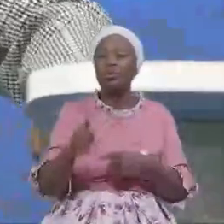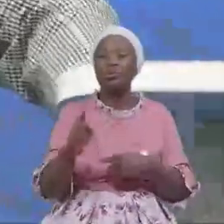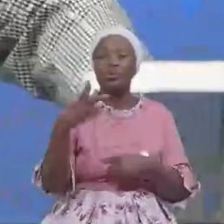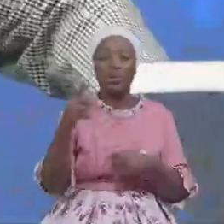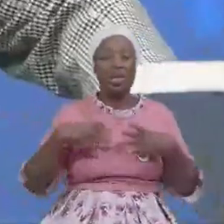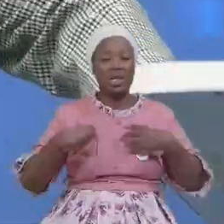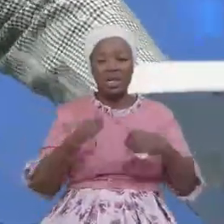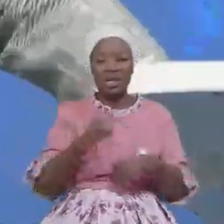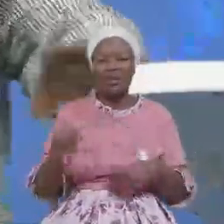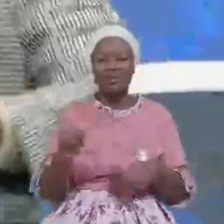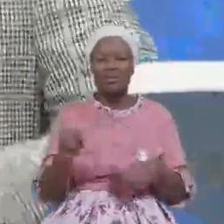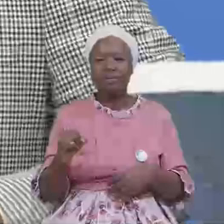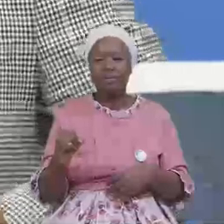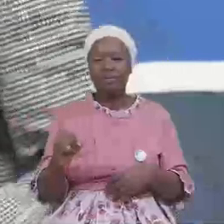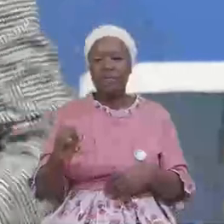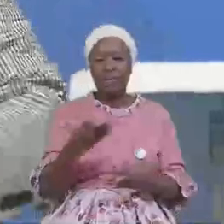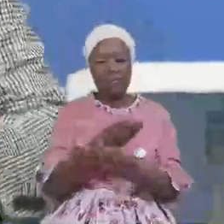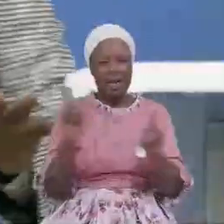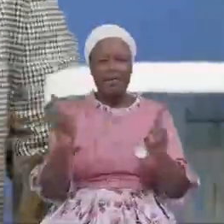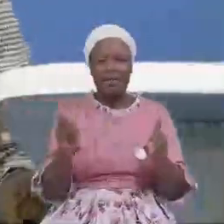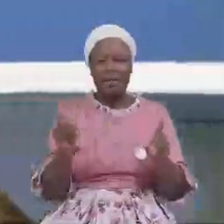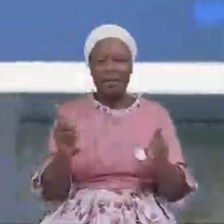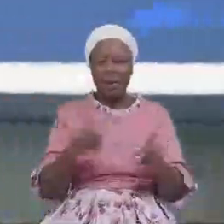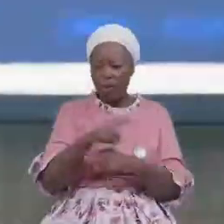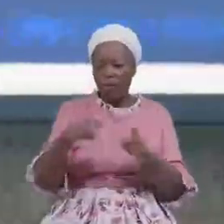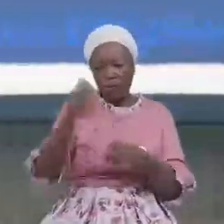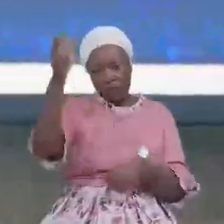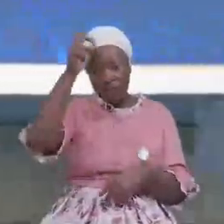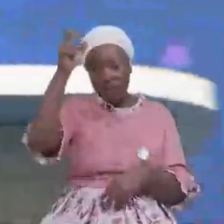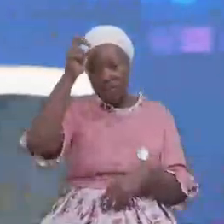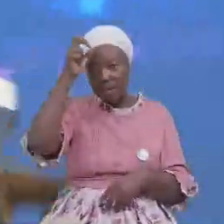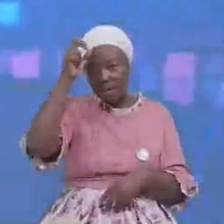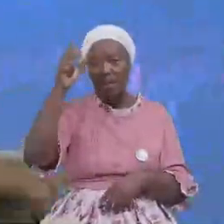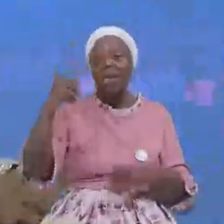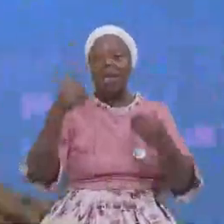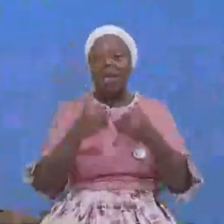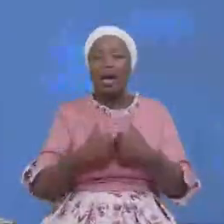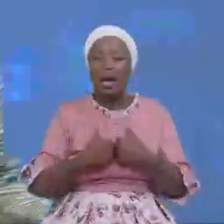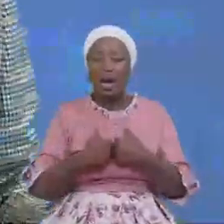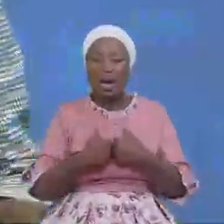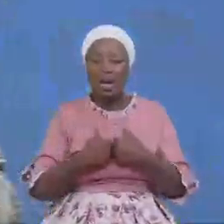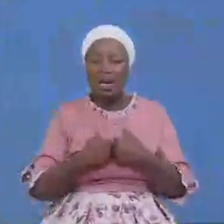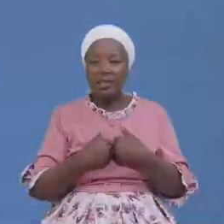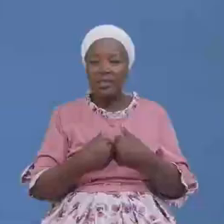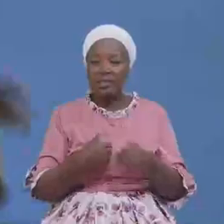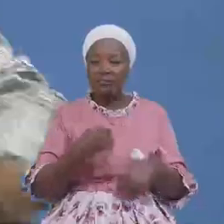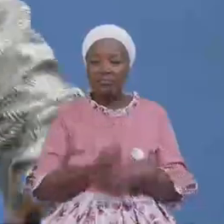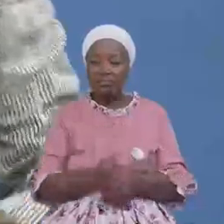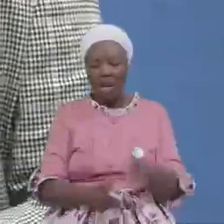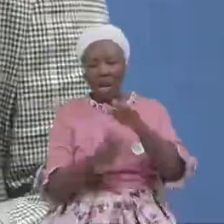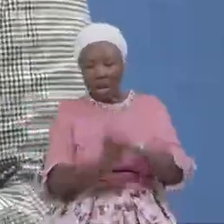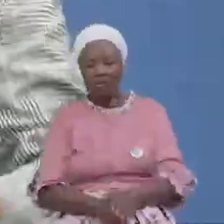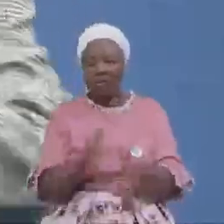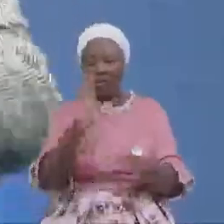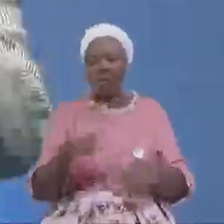guérison, la délivrance. Quand Satan a envahi ta vie,